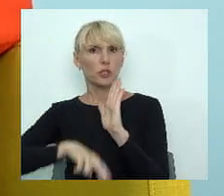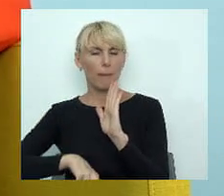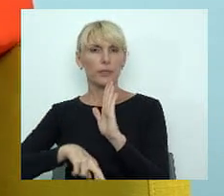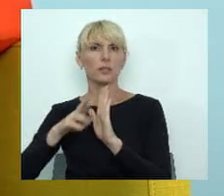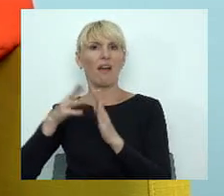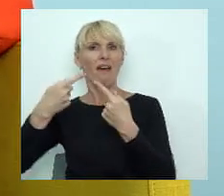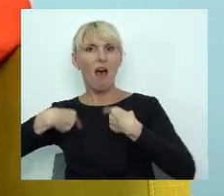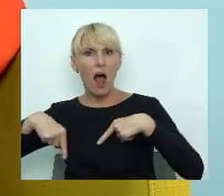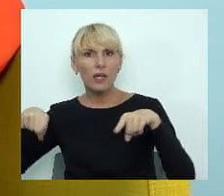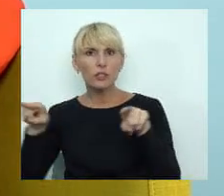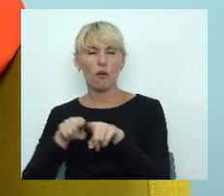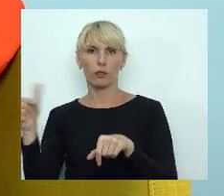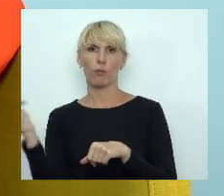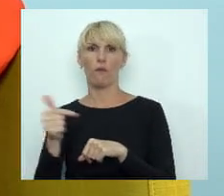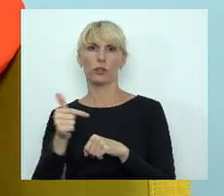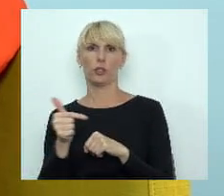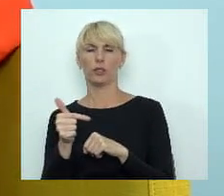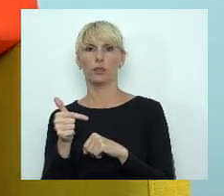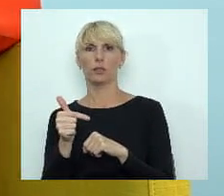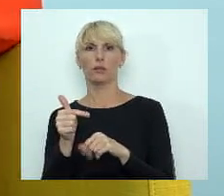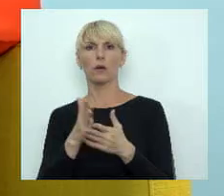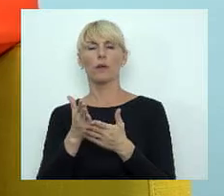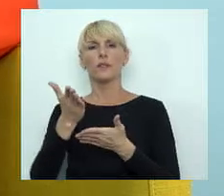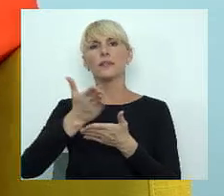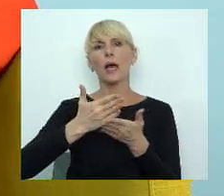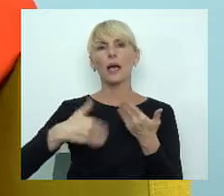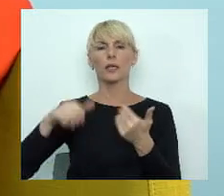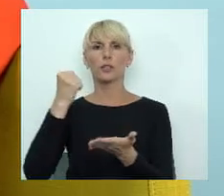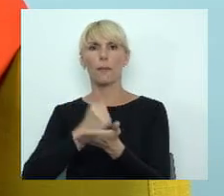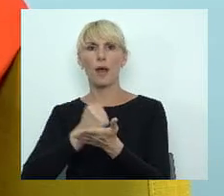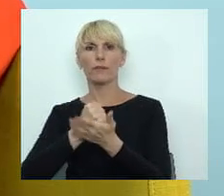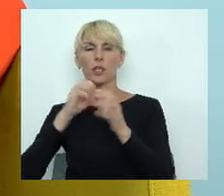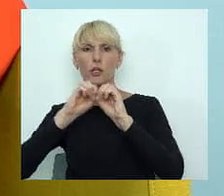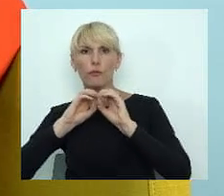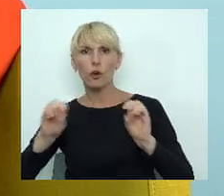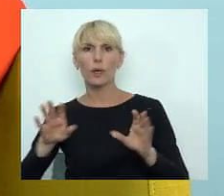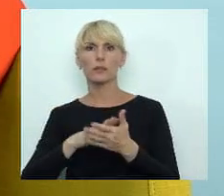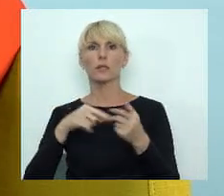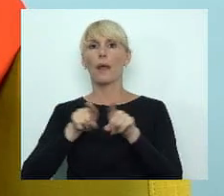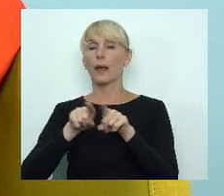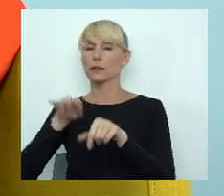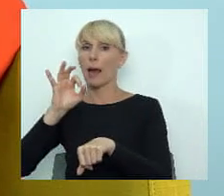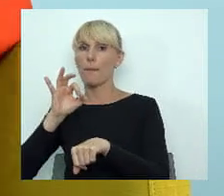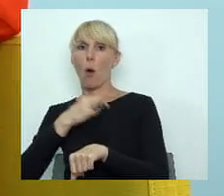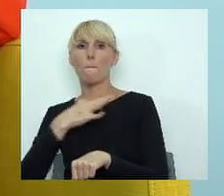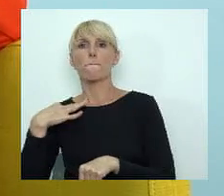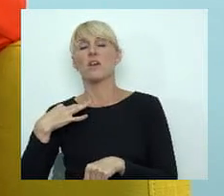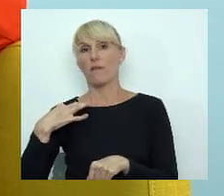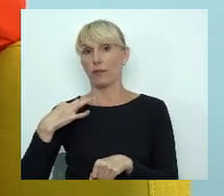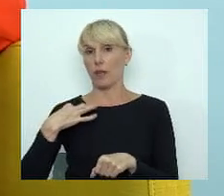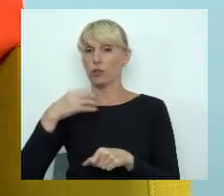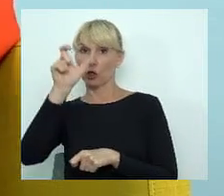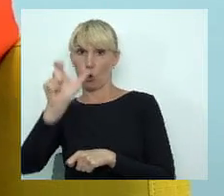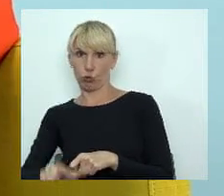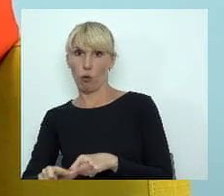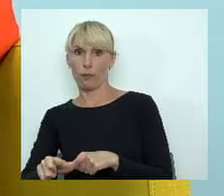czy właściwie przepisy, które powinniśmy realizować i w zakresie tych uprawnień informacyjnych, i w zakresie prywatności osoby fizycznej, to wszystko się